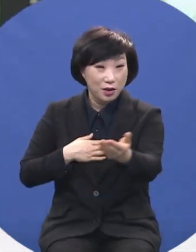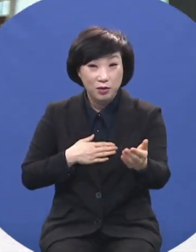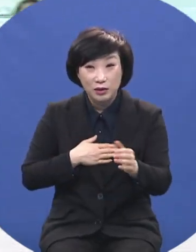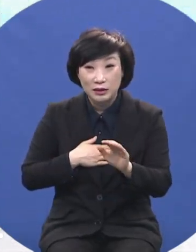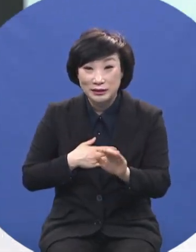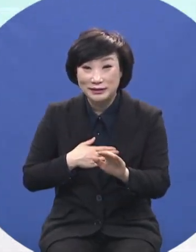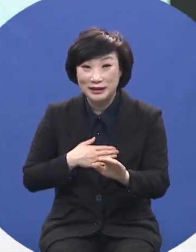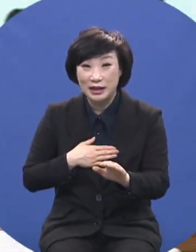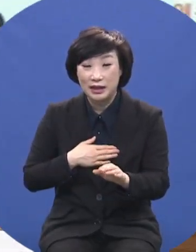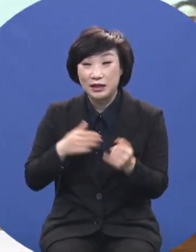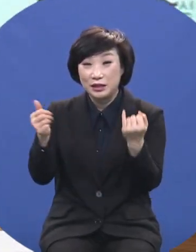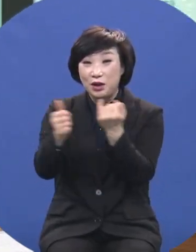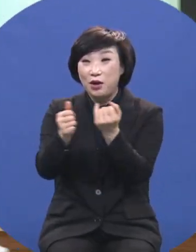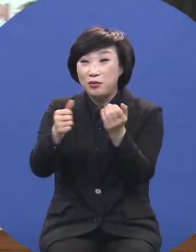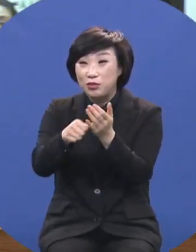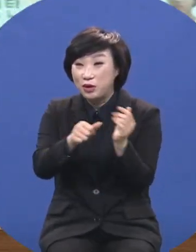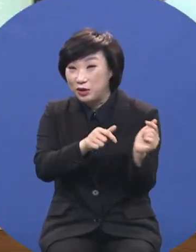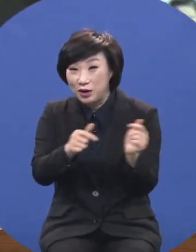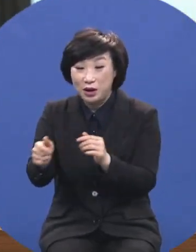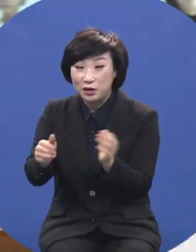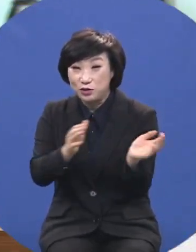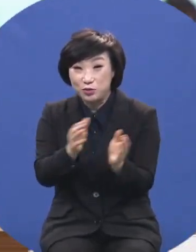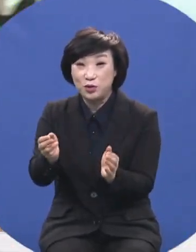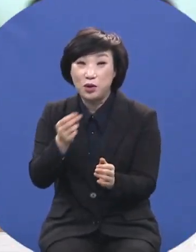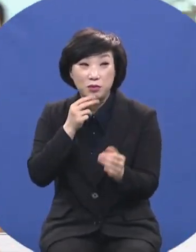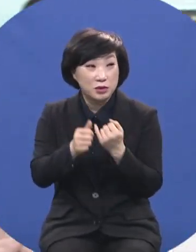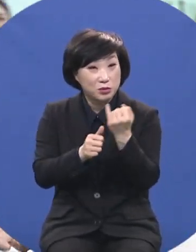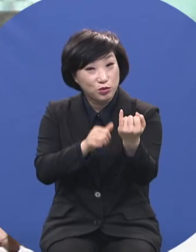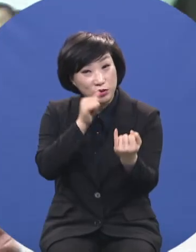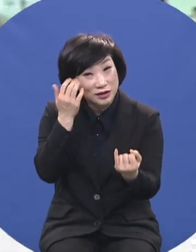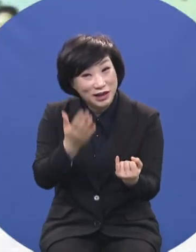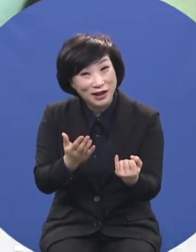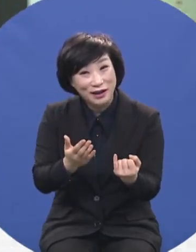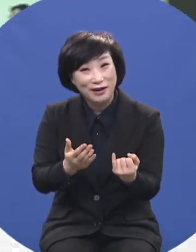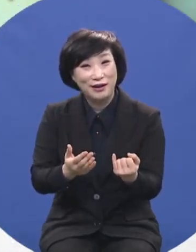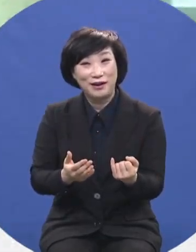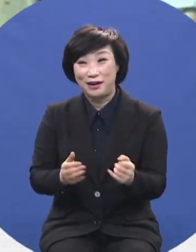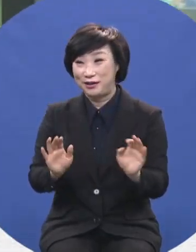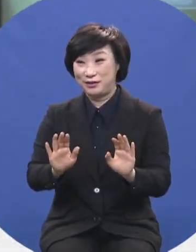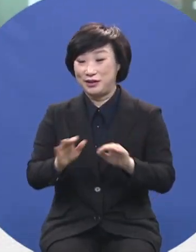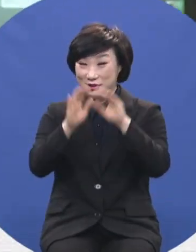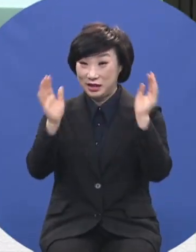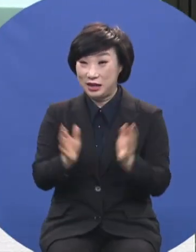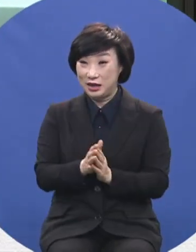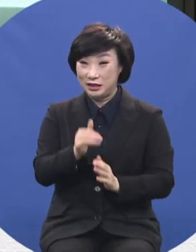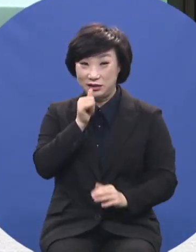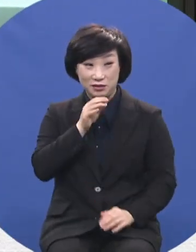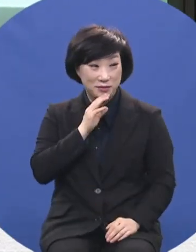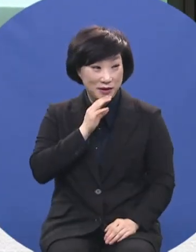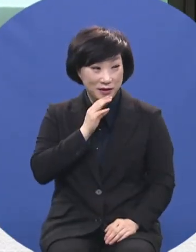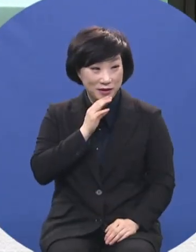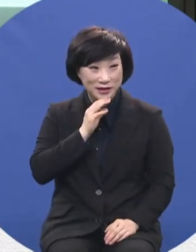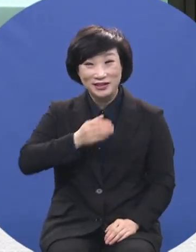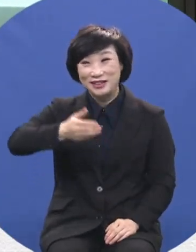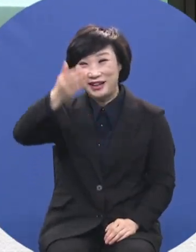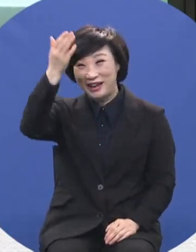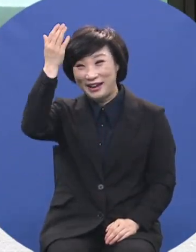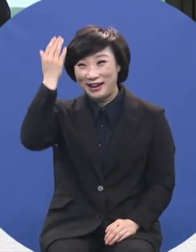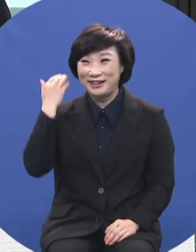근데 혼수품을 안 만드는 신부 보았어. 다 혼수품을 만들지.